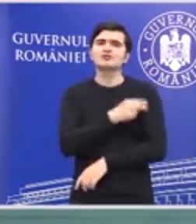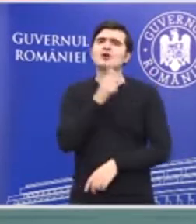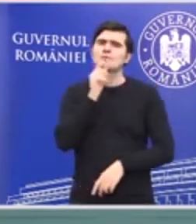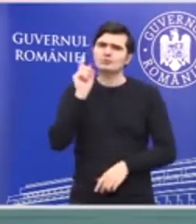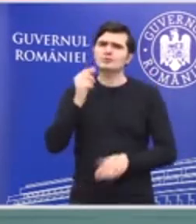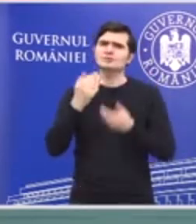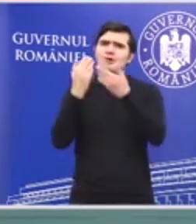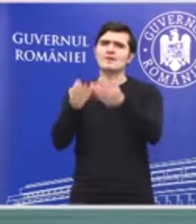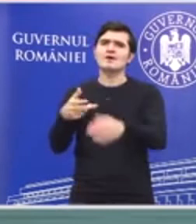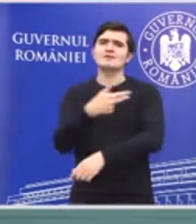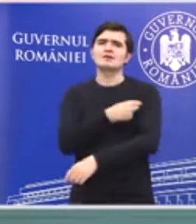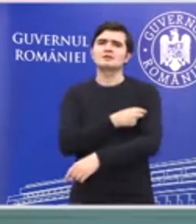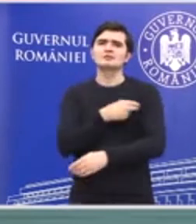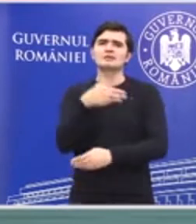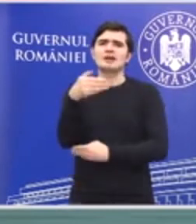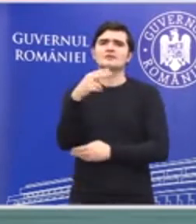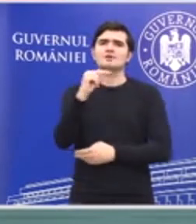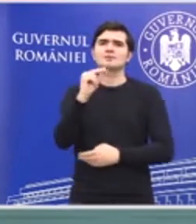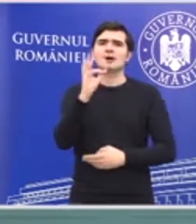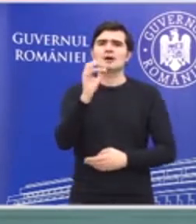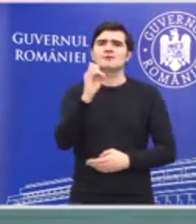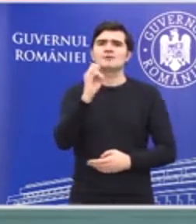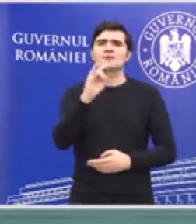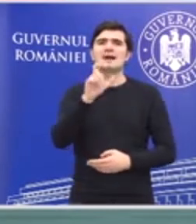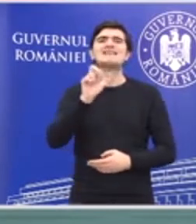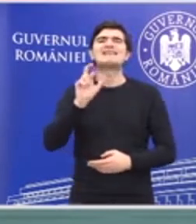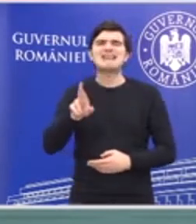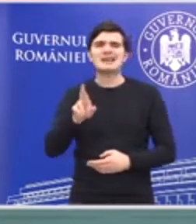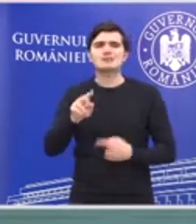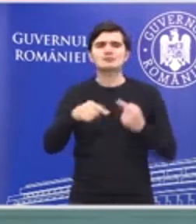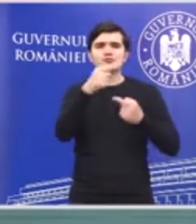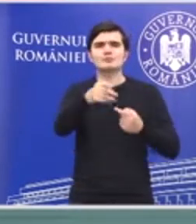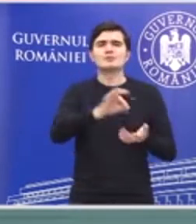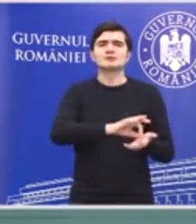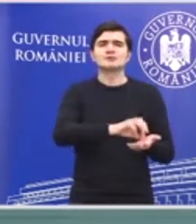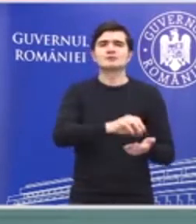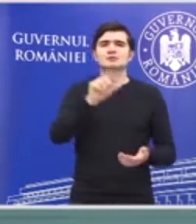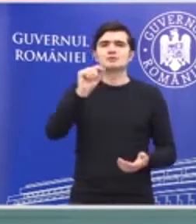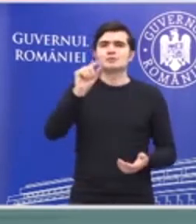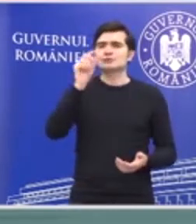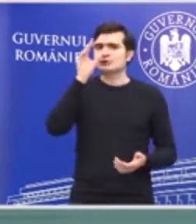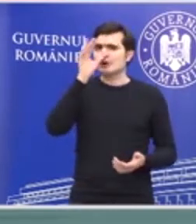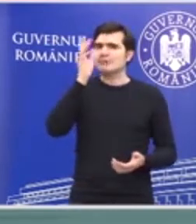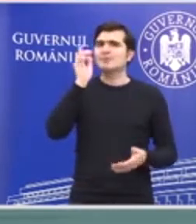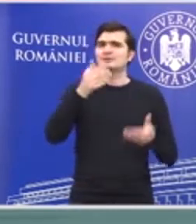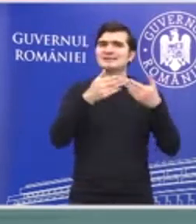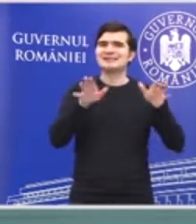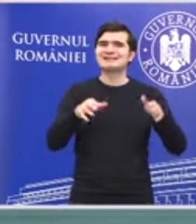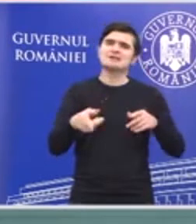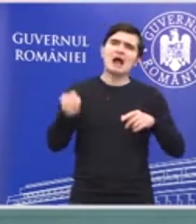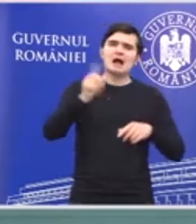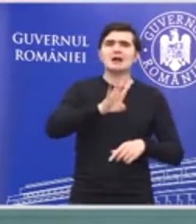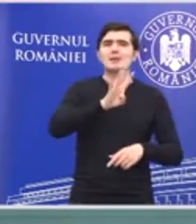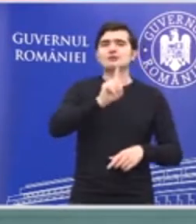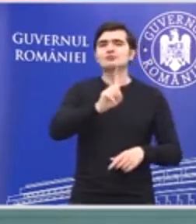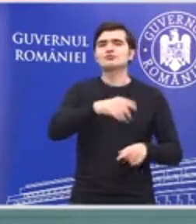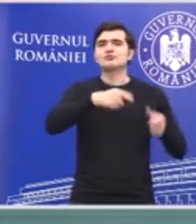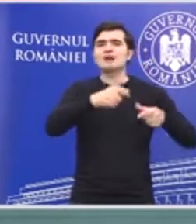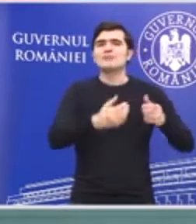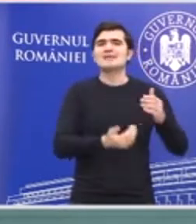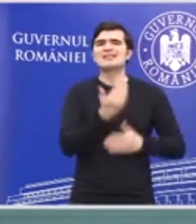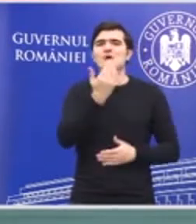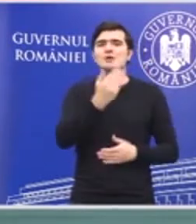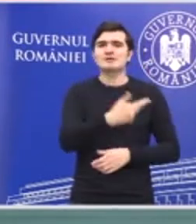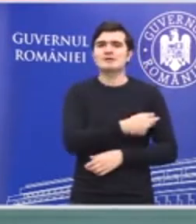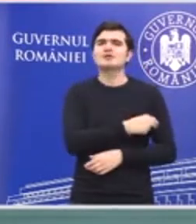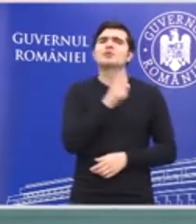aloca vaccin de la compania Pfizer, iar din data de 20 aprilie vor fi deschise încă 41 de cabinete noi de vaccinare unde